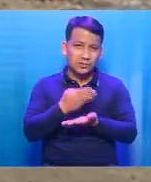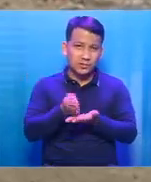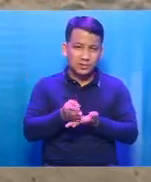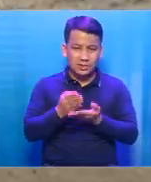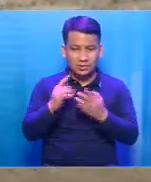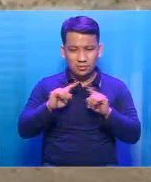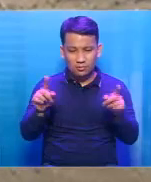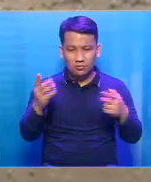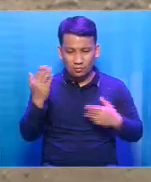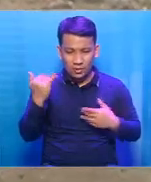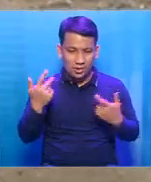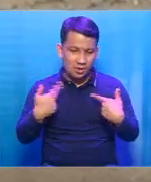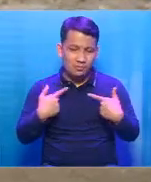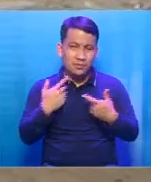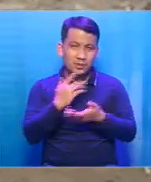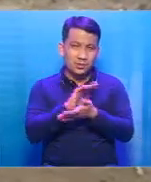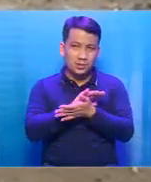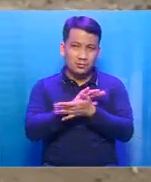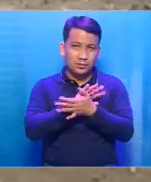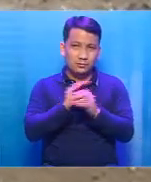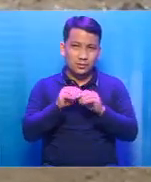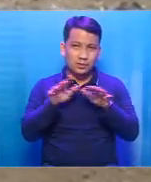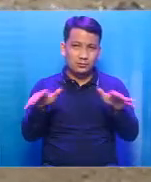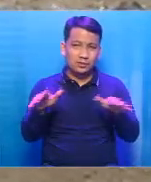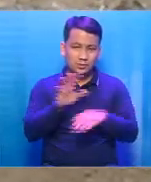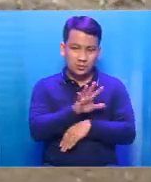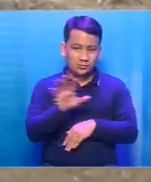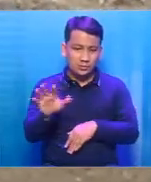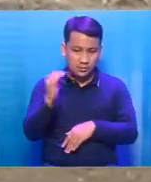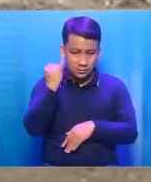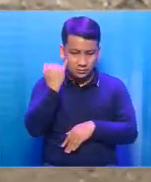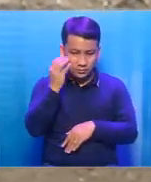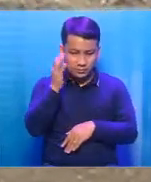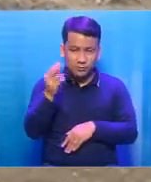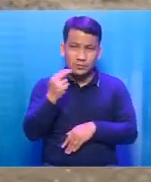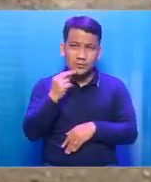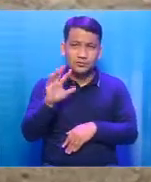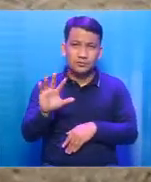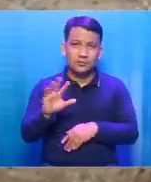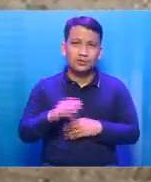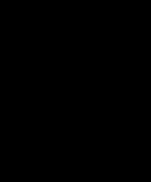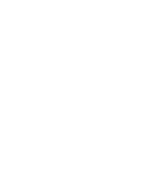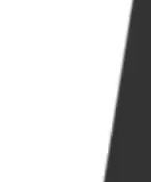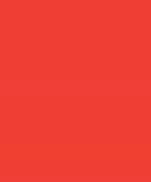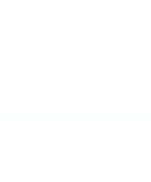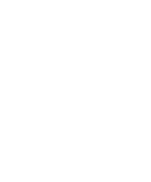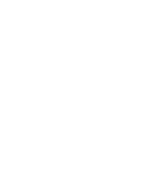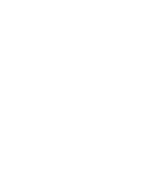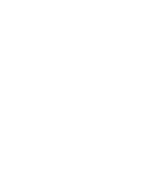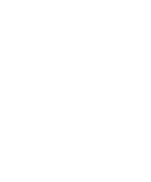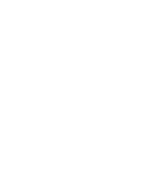pandemya. Nagbabalita mula sa frontline, JC Cosico, News 5.